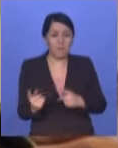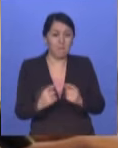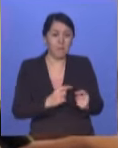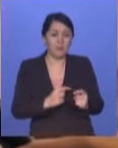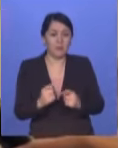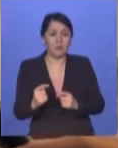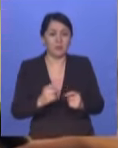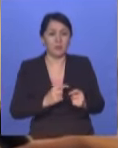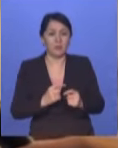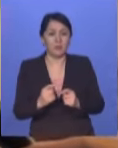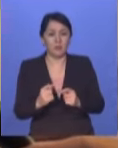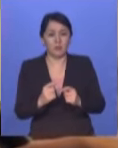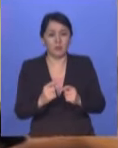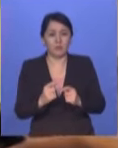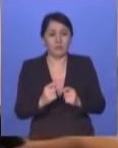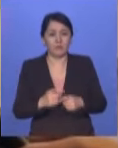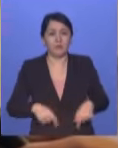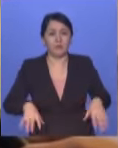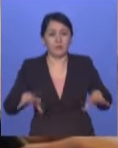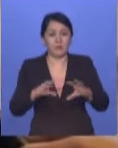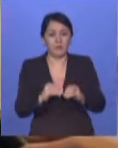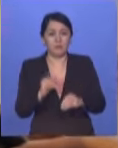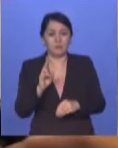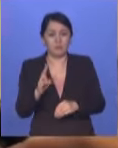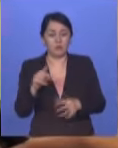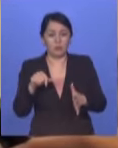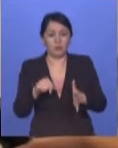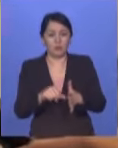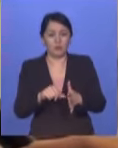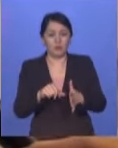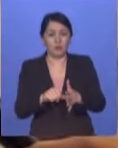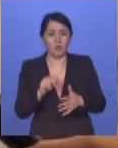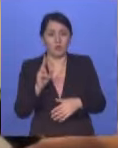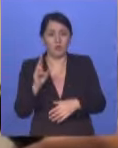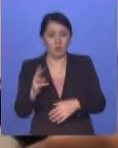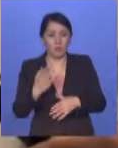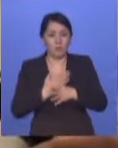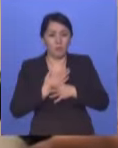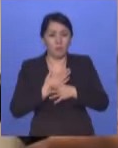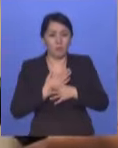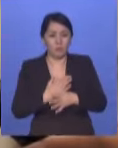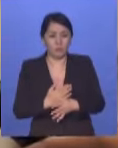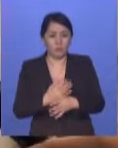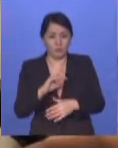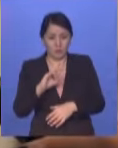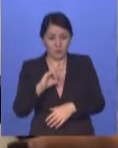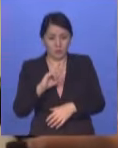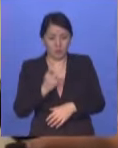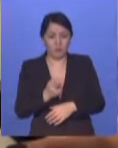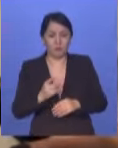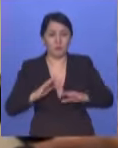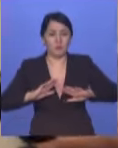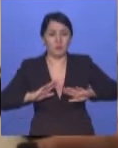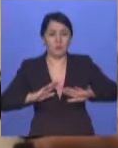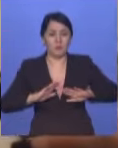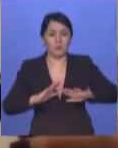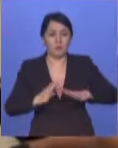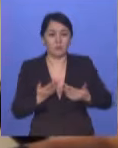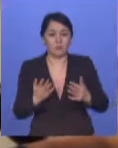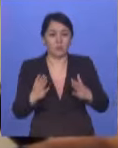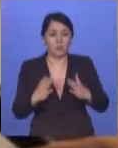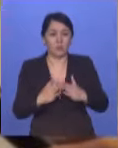президенту, всем, кто участвовал в этом, кто помог нам в этой тяжелой ситуации.